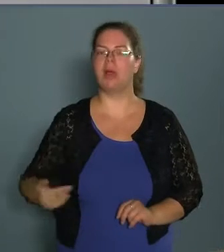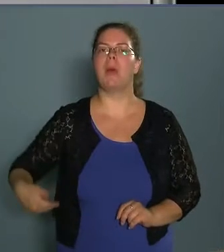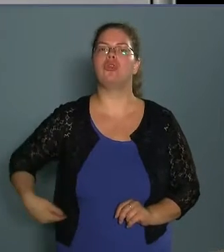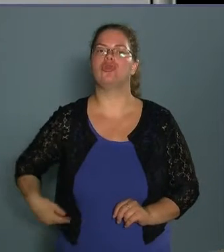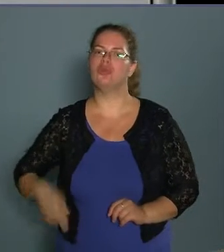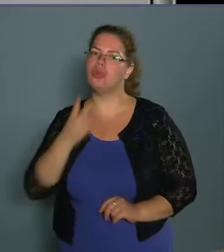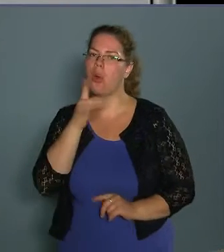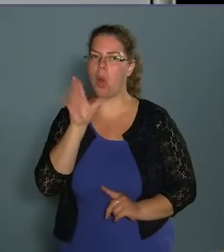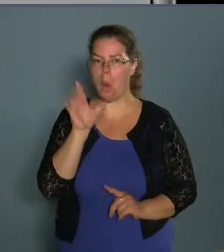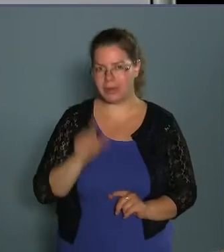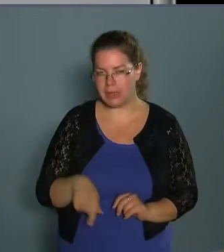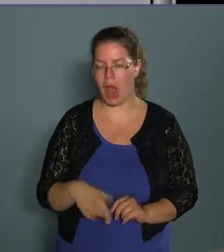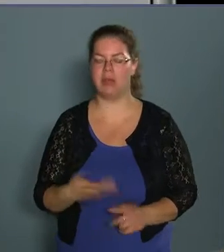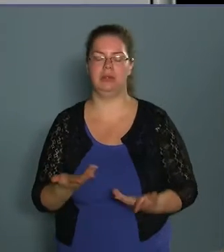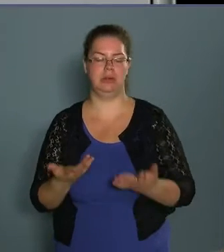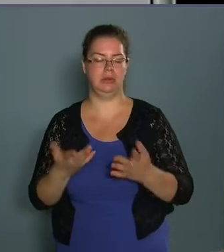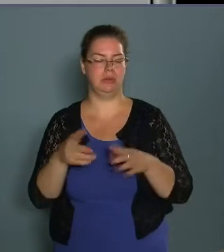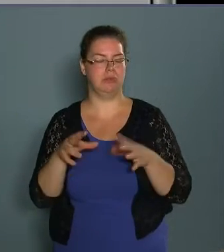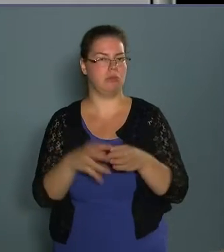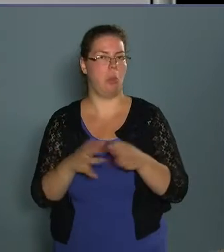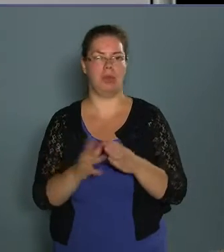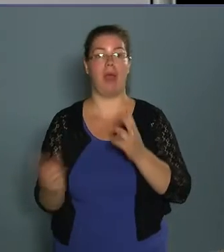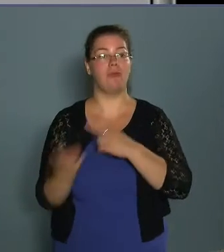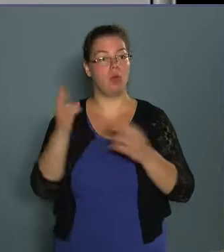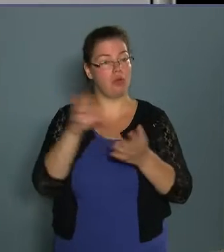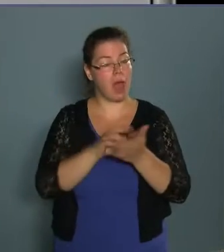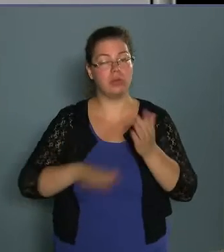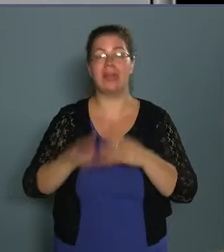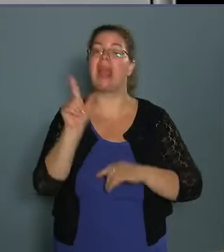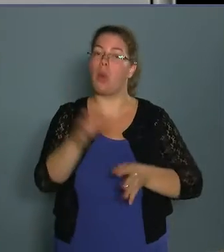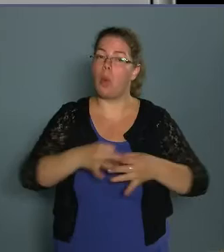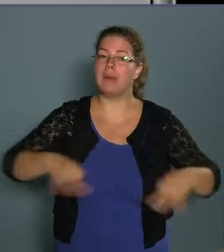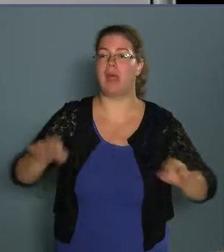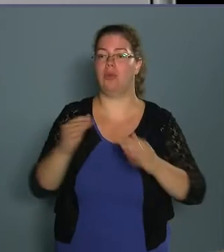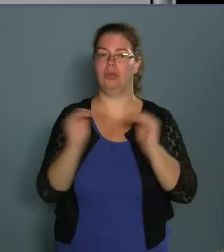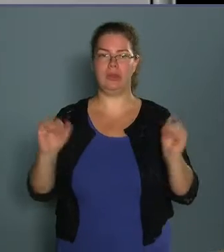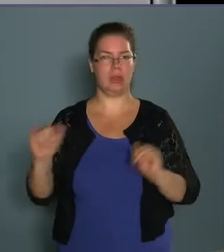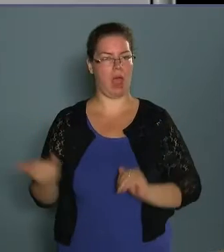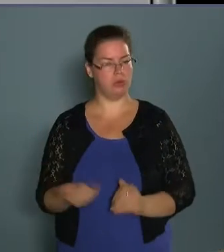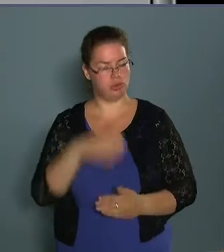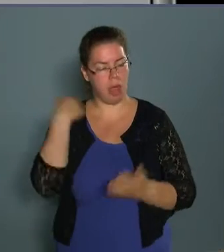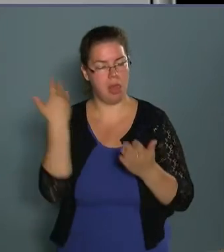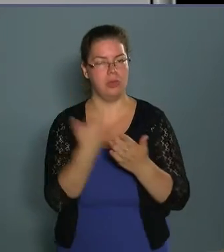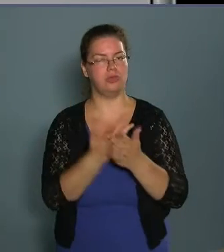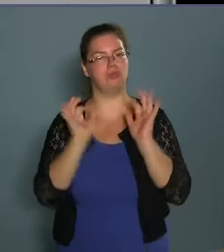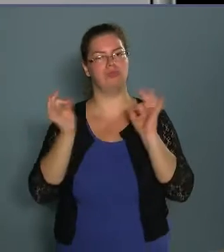osztály az például főváros szerte, de ország szerte is egy elismert, magas